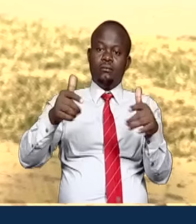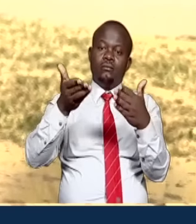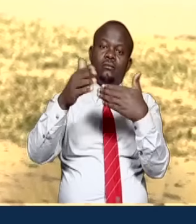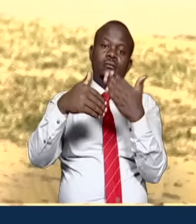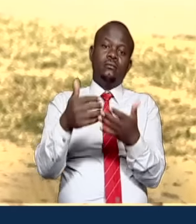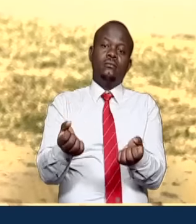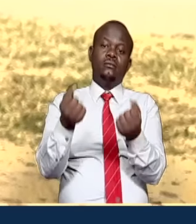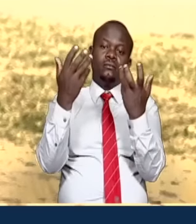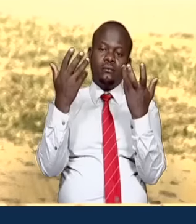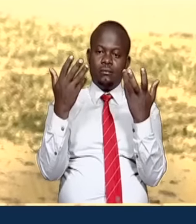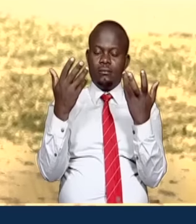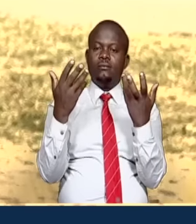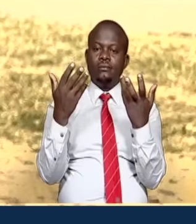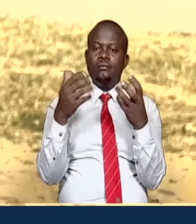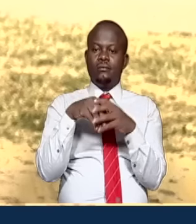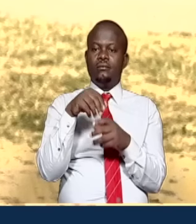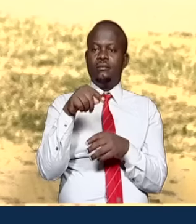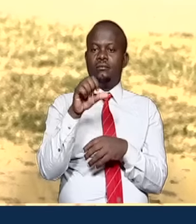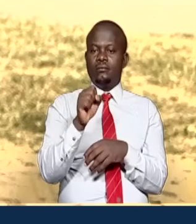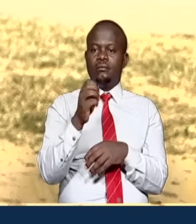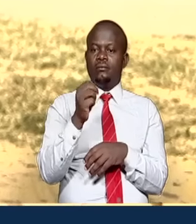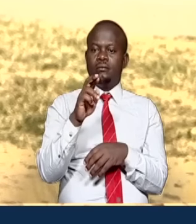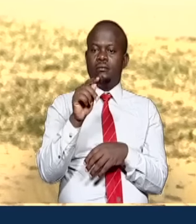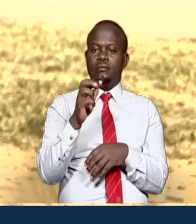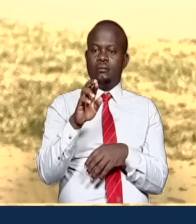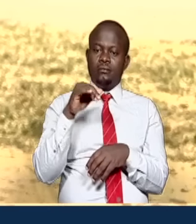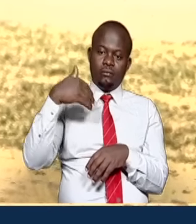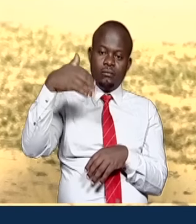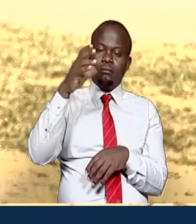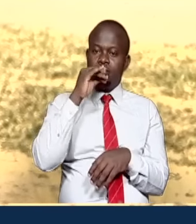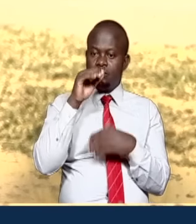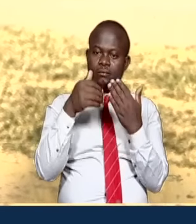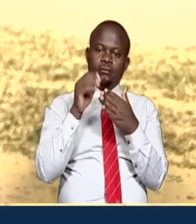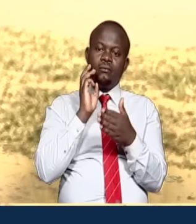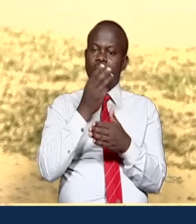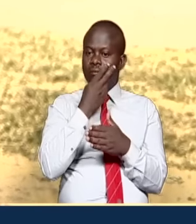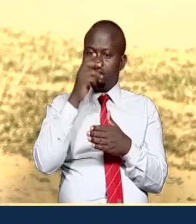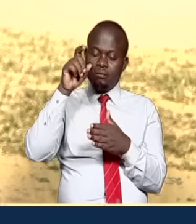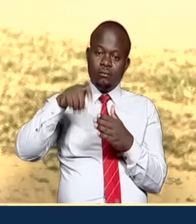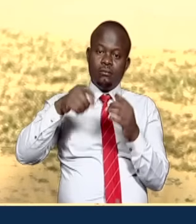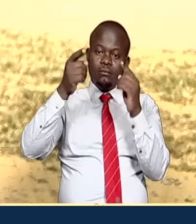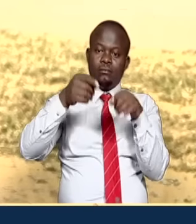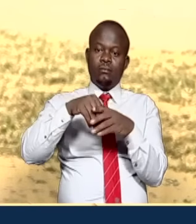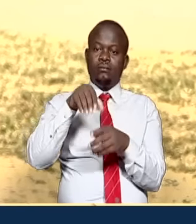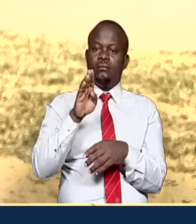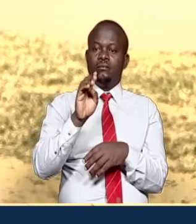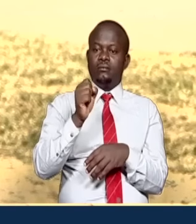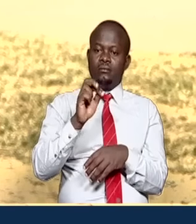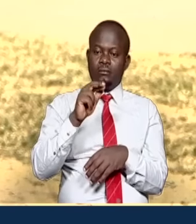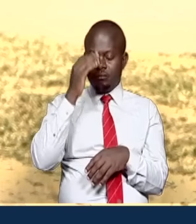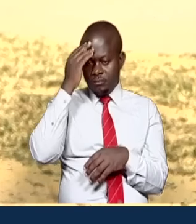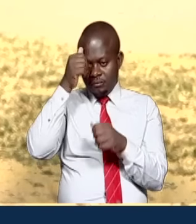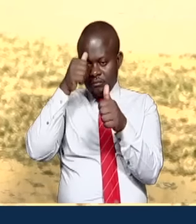bingana. Nibyo muri PS mbera kuri duhora tuvuga ko amazi akwiye kuboneka mu Bugesera dukurikije ko hari